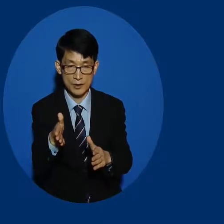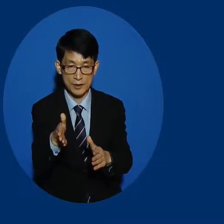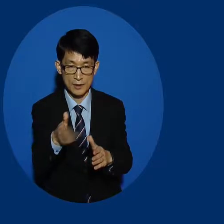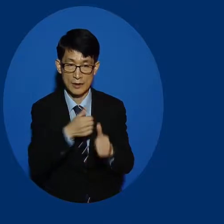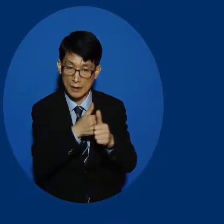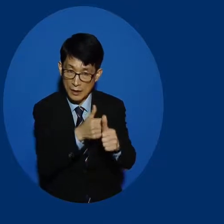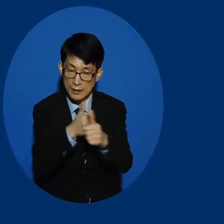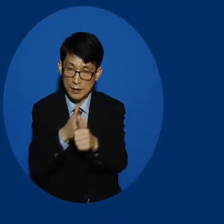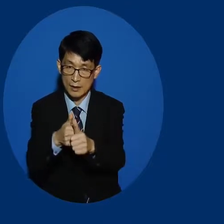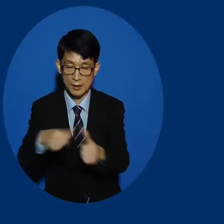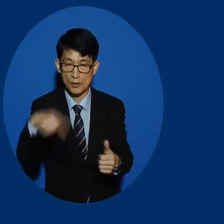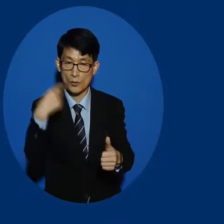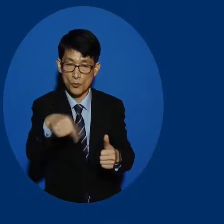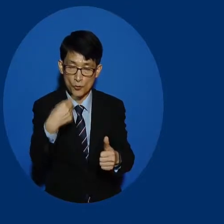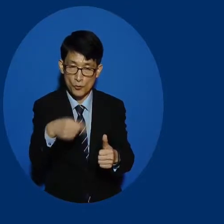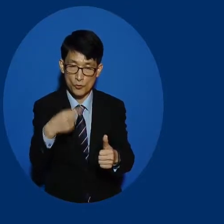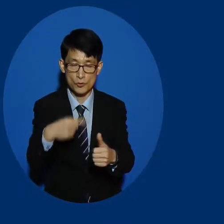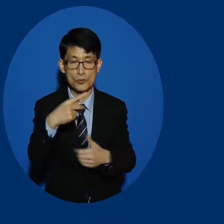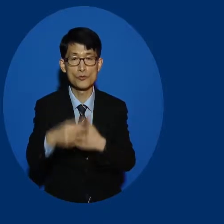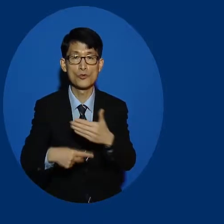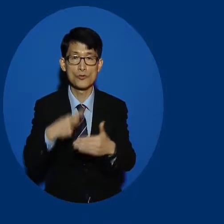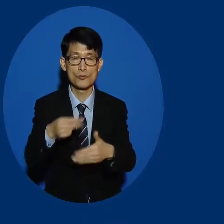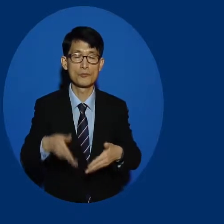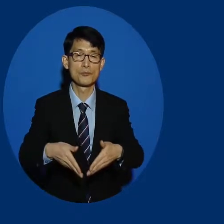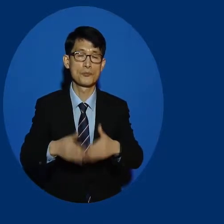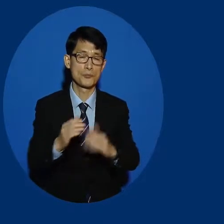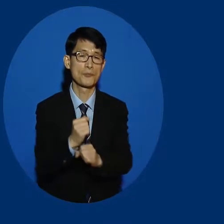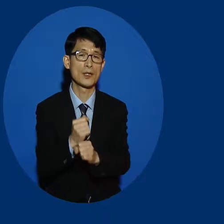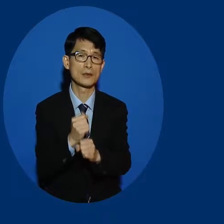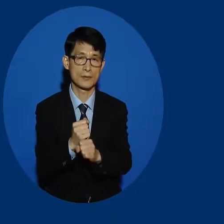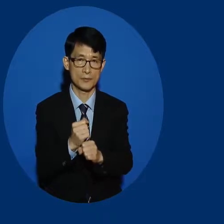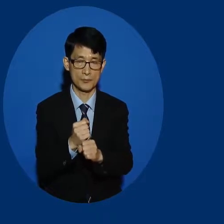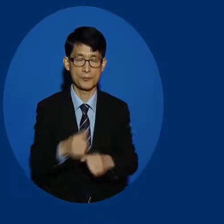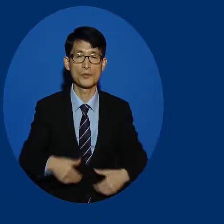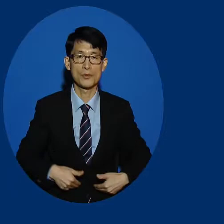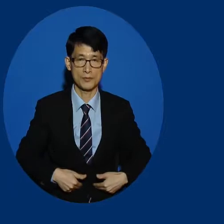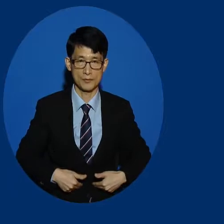보급하는 노력들이 필요할 겁니다.